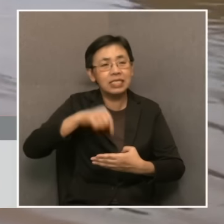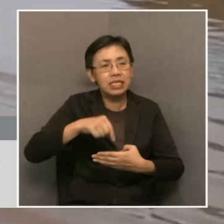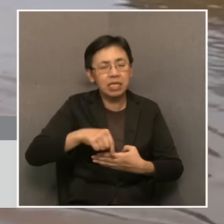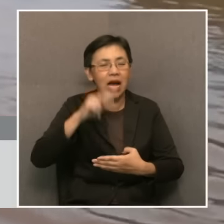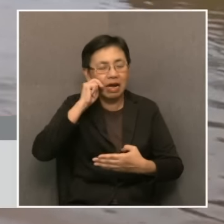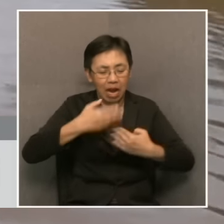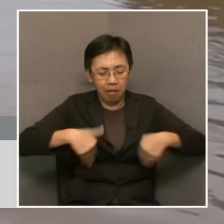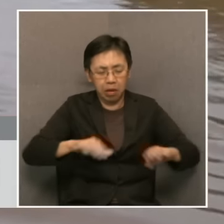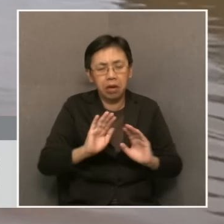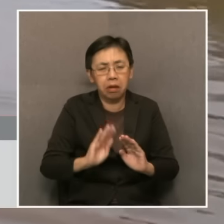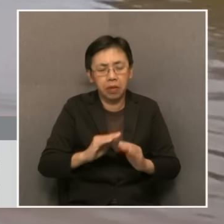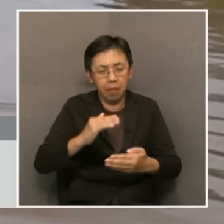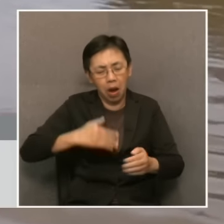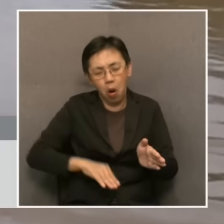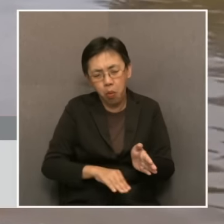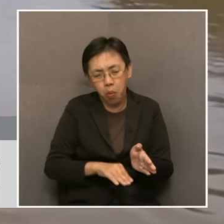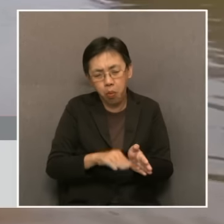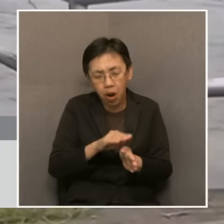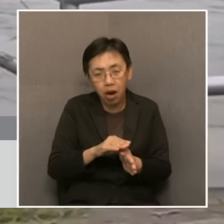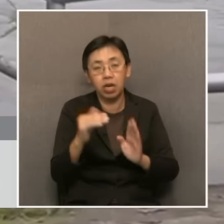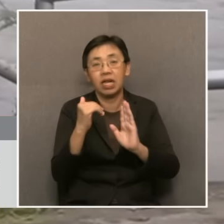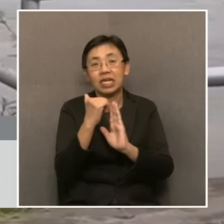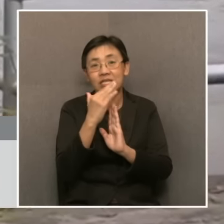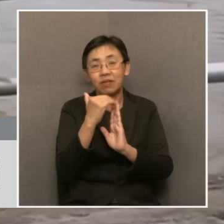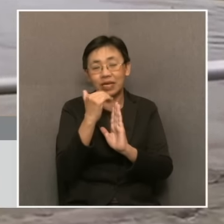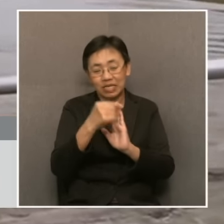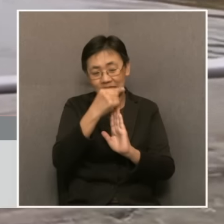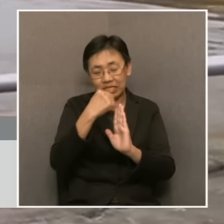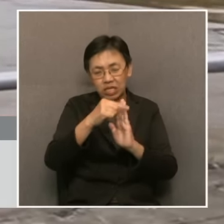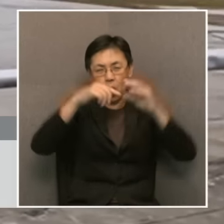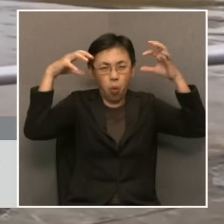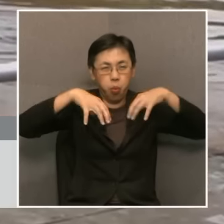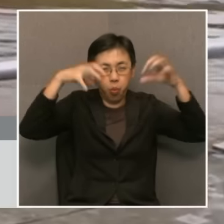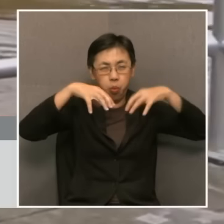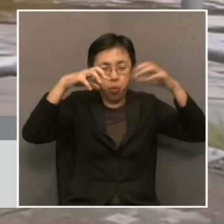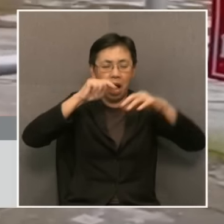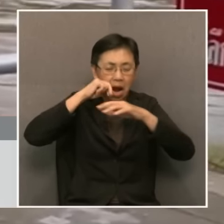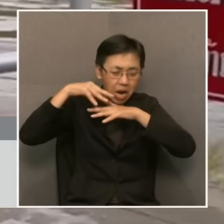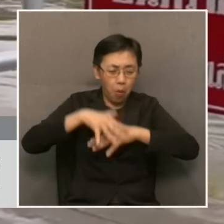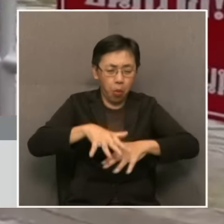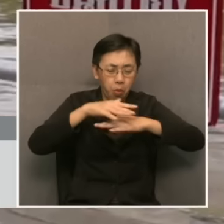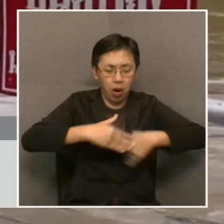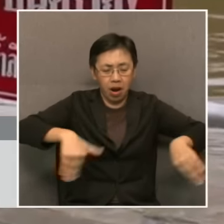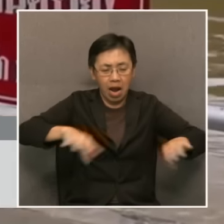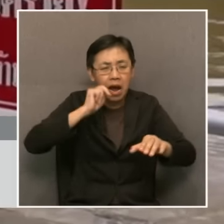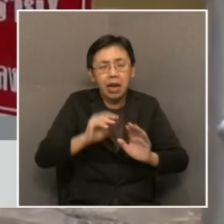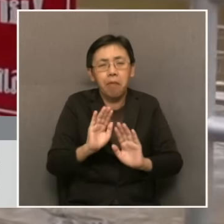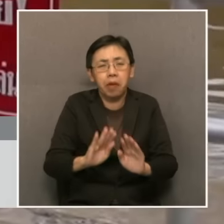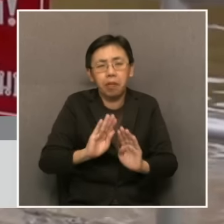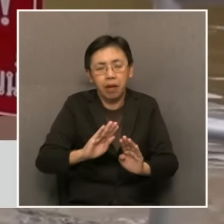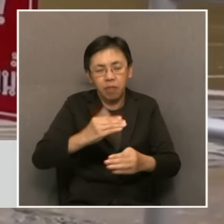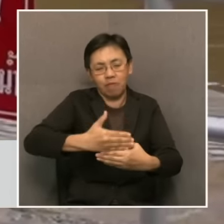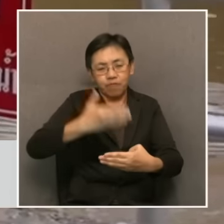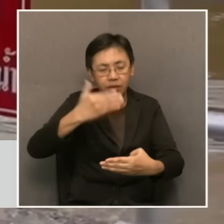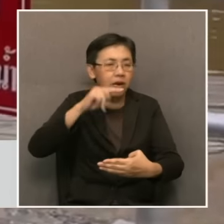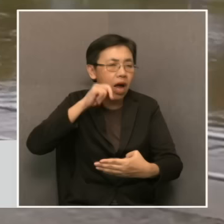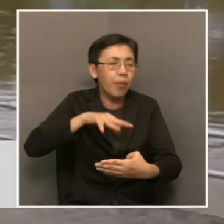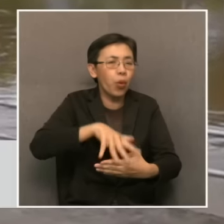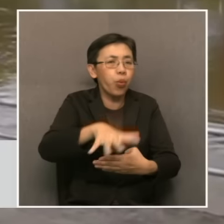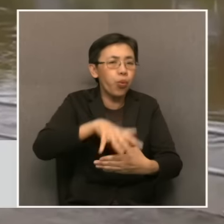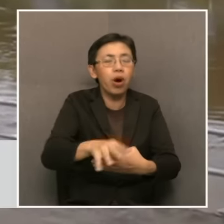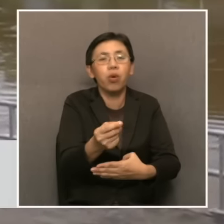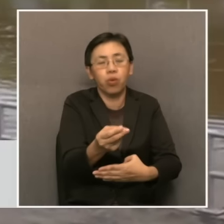ความจุเนื่องจากพื้นที่อำเภอตอนบนของจังหวัดนั้นเกิดฝนตกหนักค่ะทำให้หน่วยงานชลประทานในพื้นที่ต้องเร่งพร่องน้